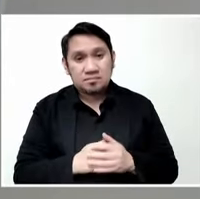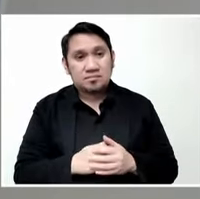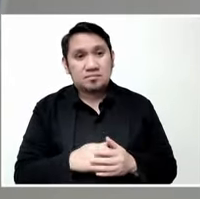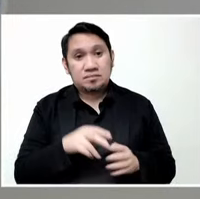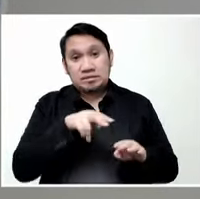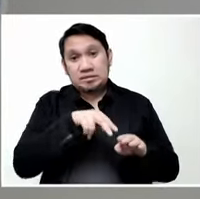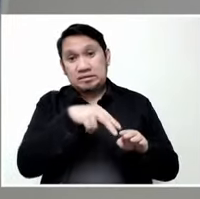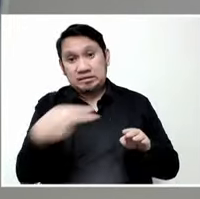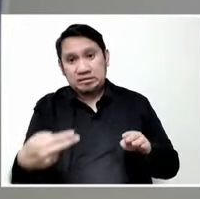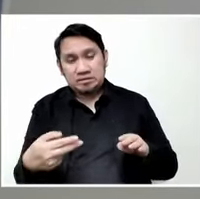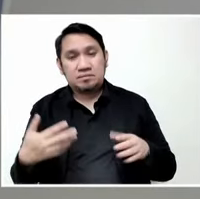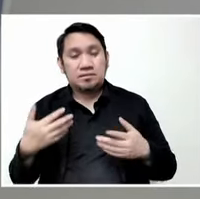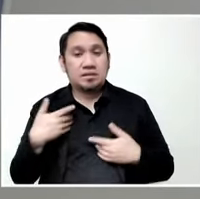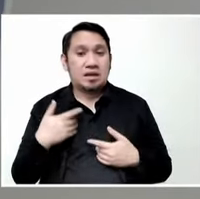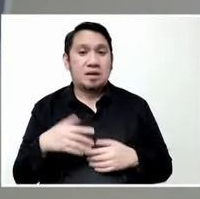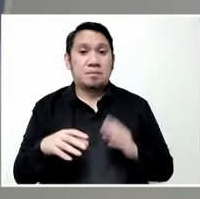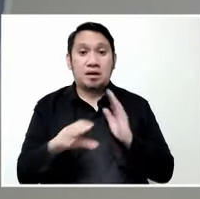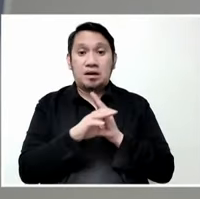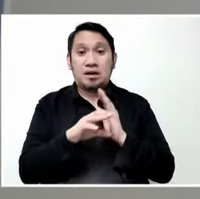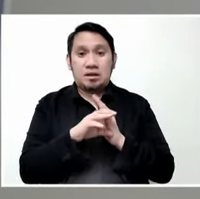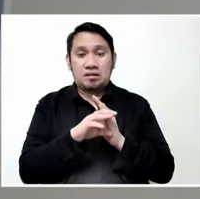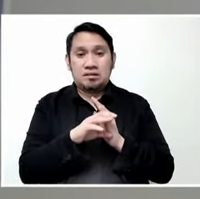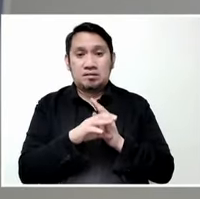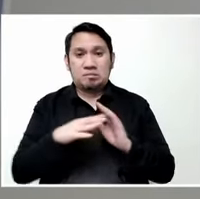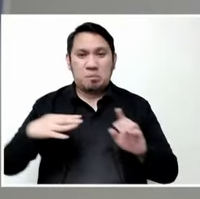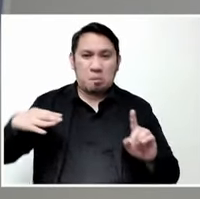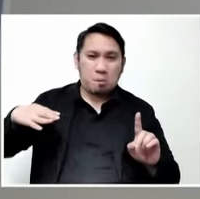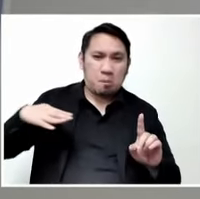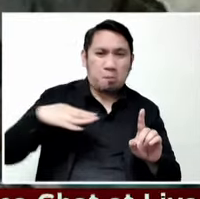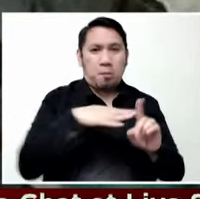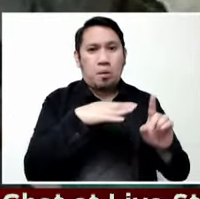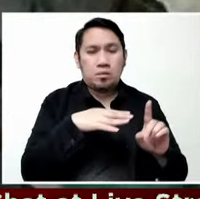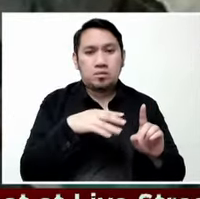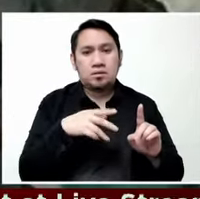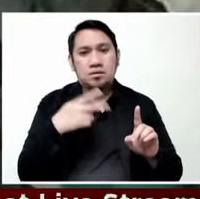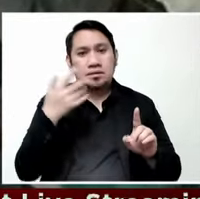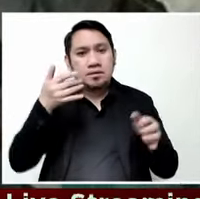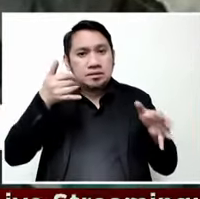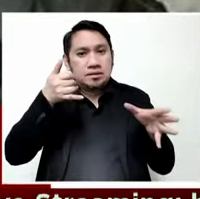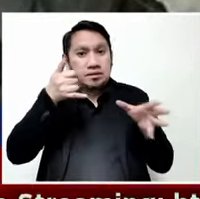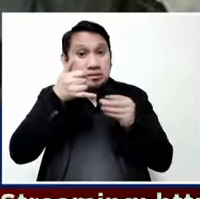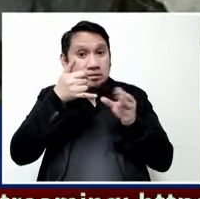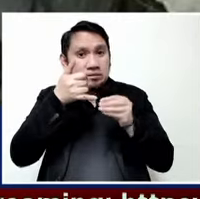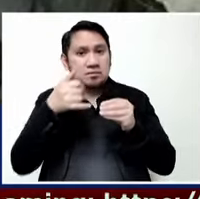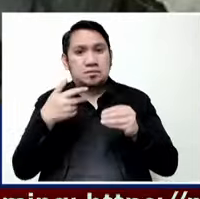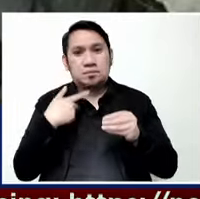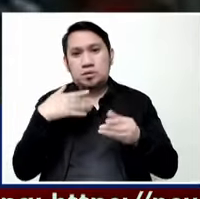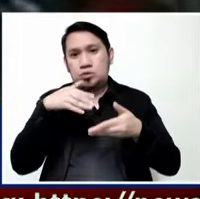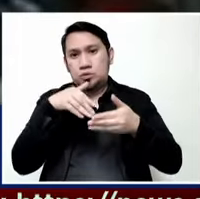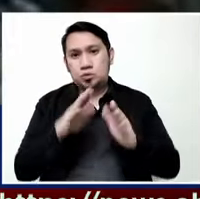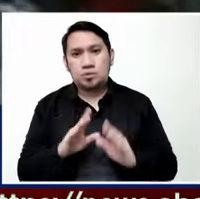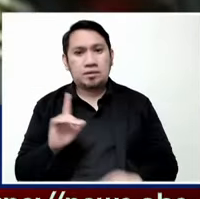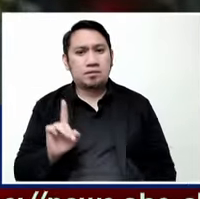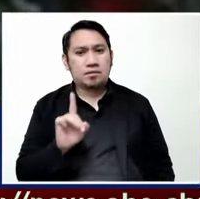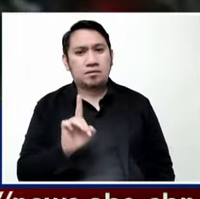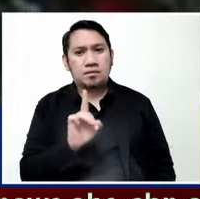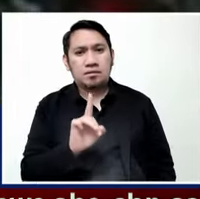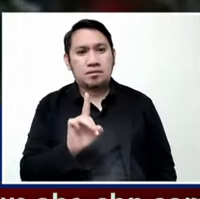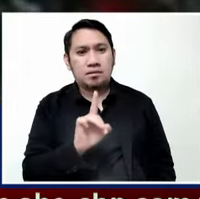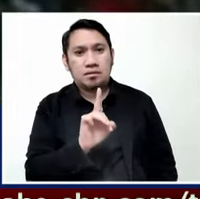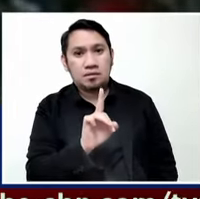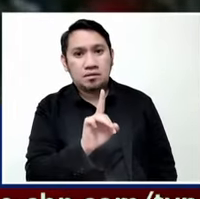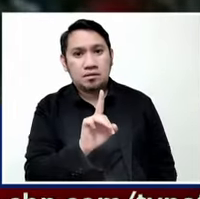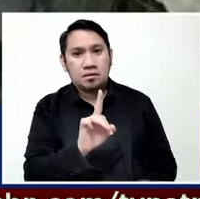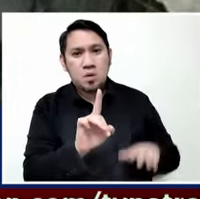ng banggain ng isang kotse sa Sampaloc, Maynila. At sa kuha nga ng CCTV, makikita ang estudyante na naglalakad sa sidewalk